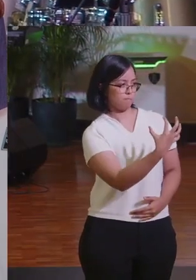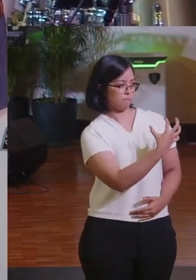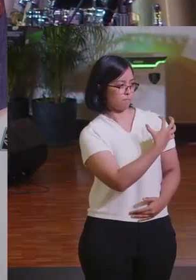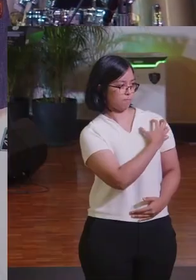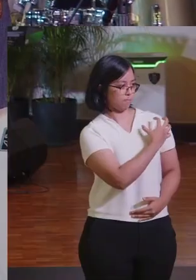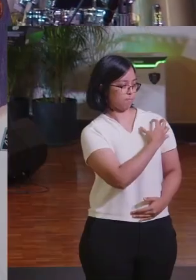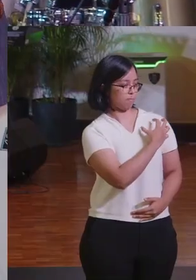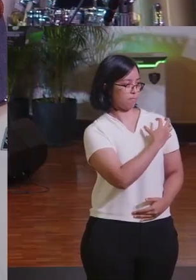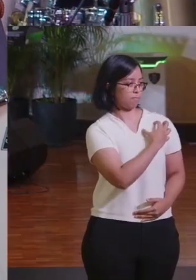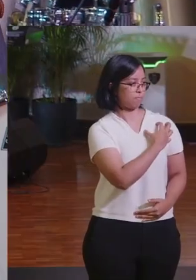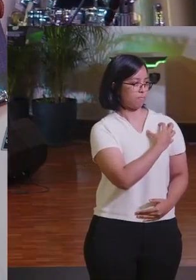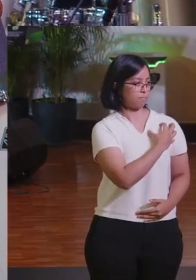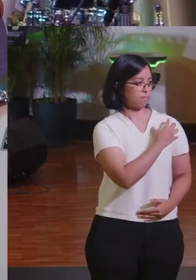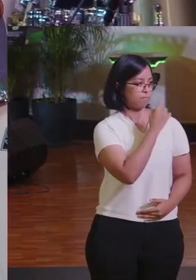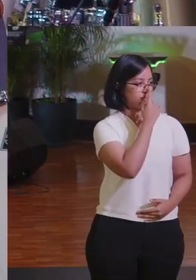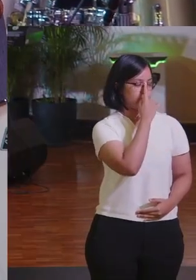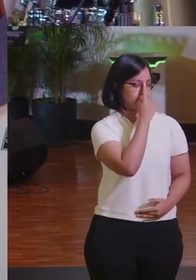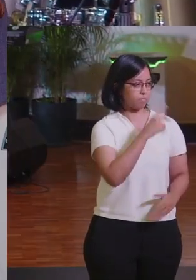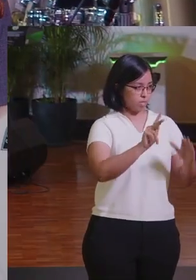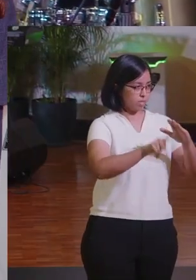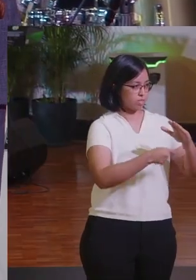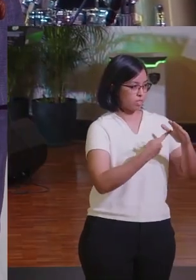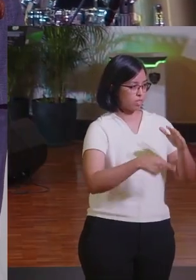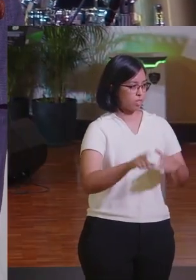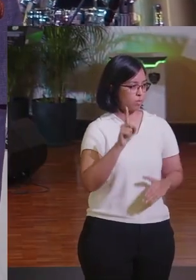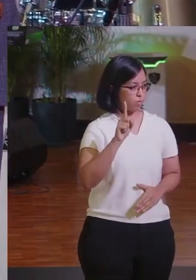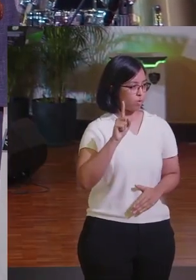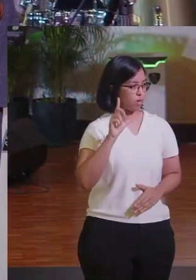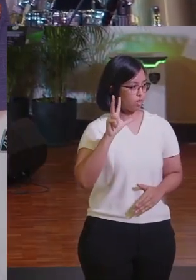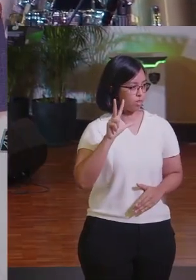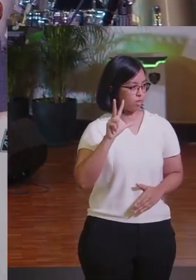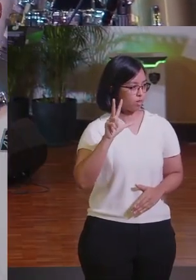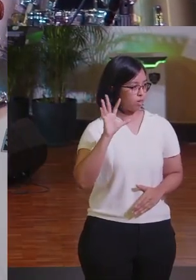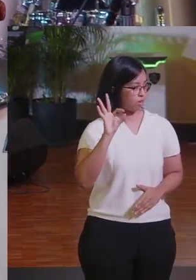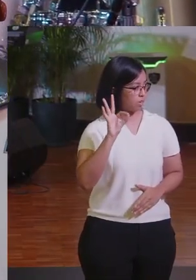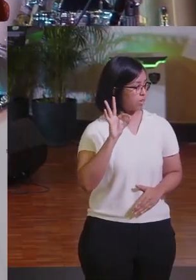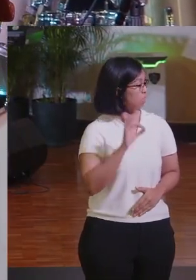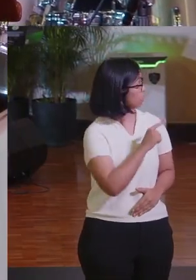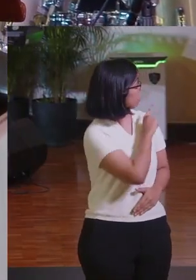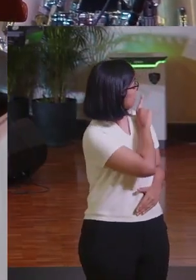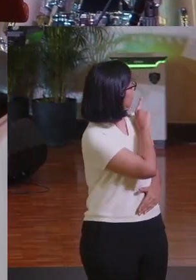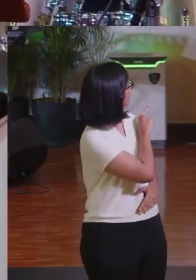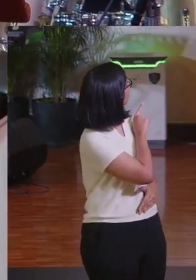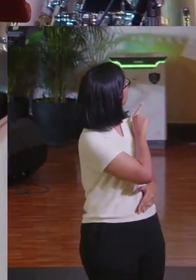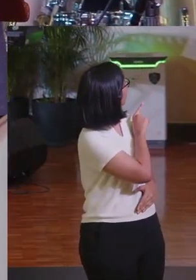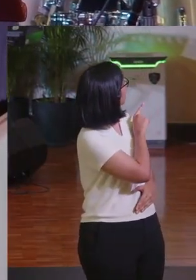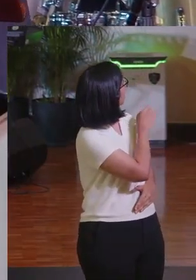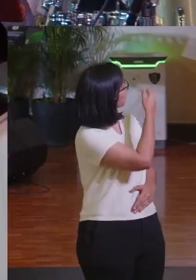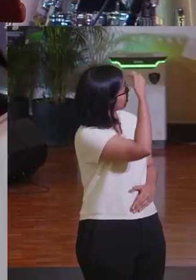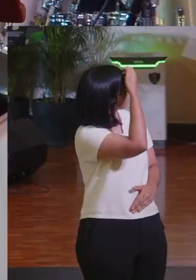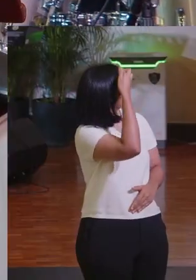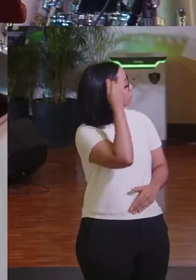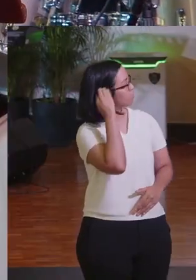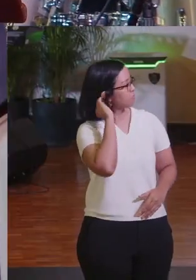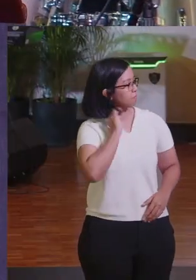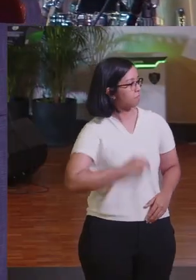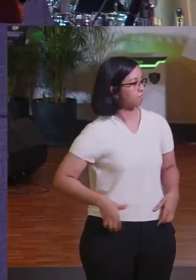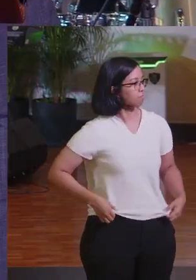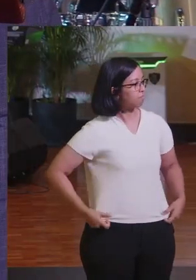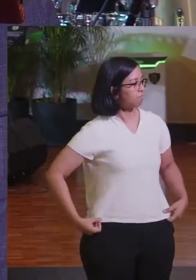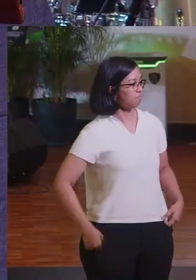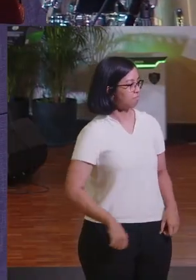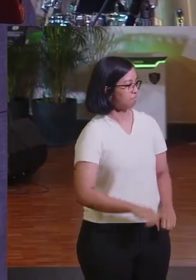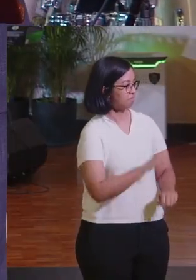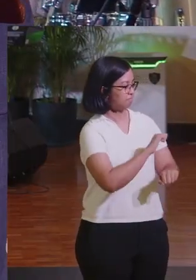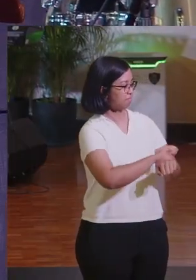lahat. Sa 139, Psalm 139 verse 7 to 10, tinignan ko yung Tagalog kasi mas maganda, pero andyan din po yung English, ano